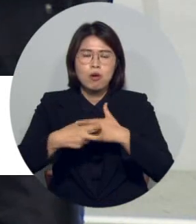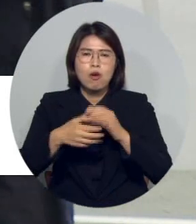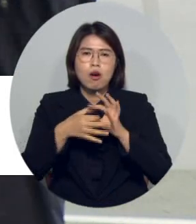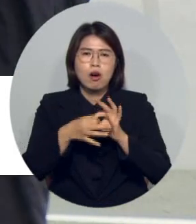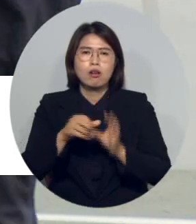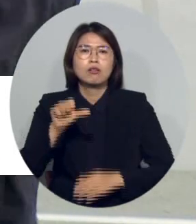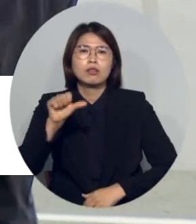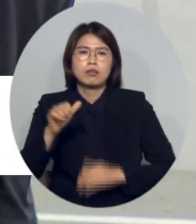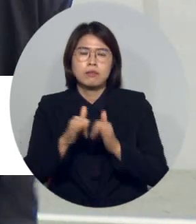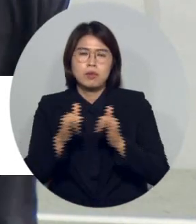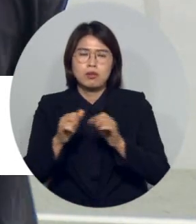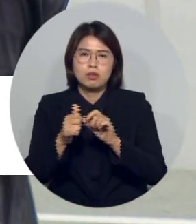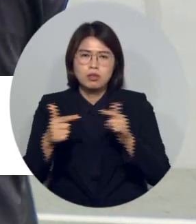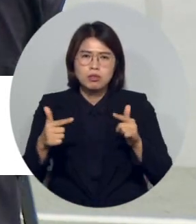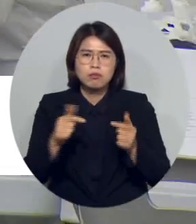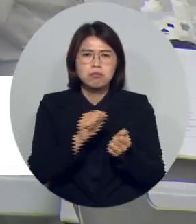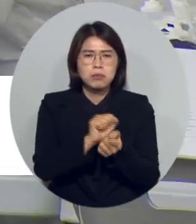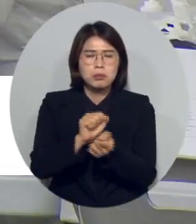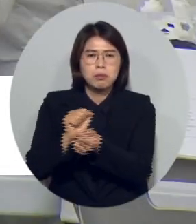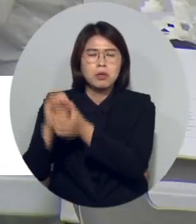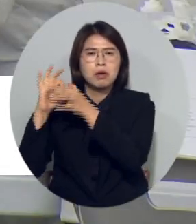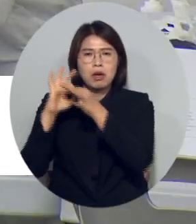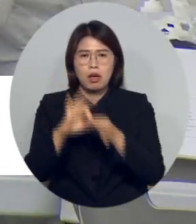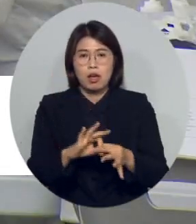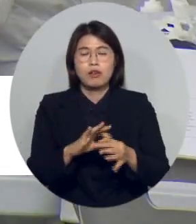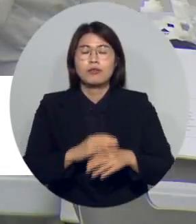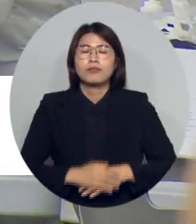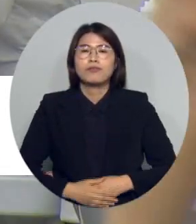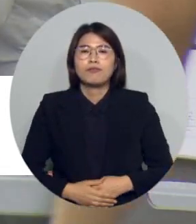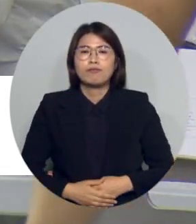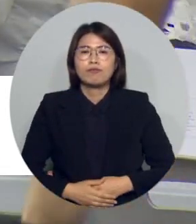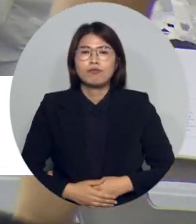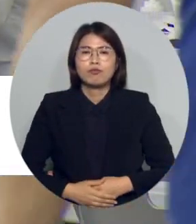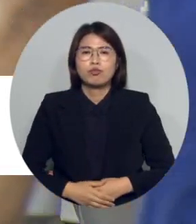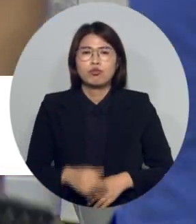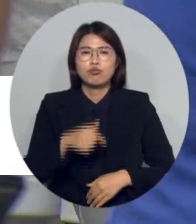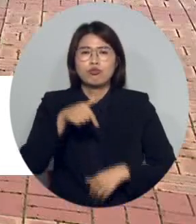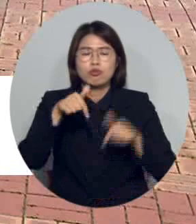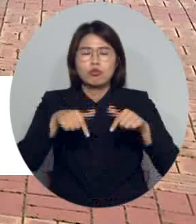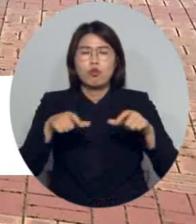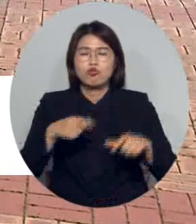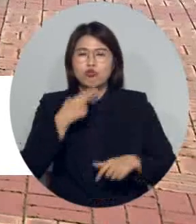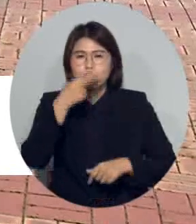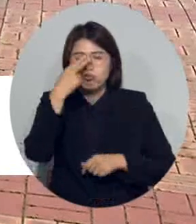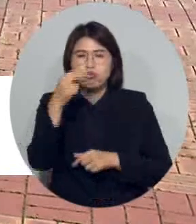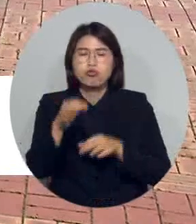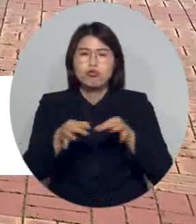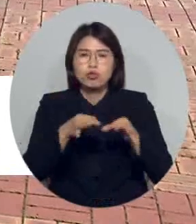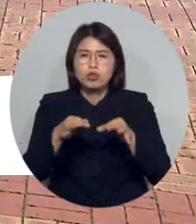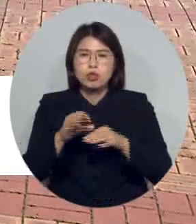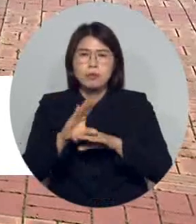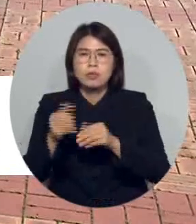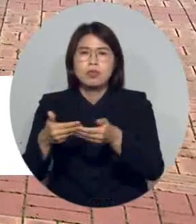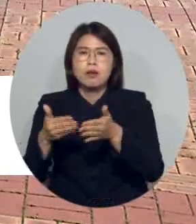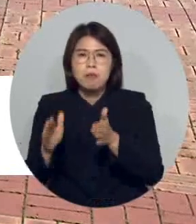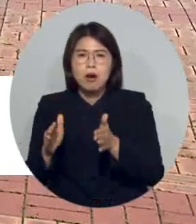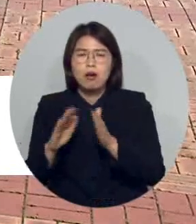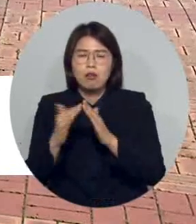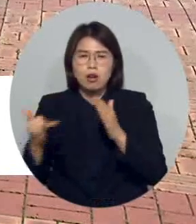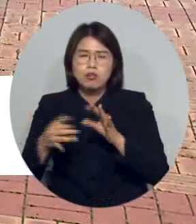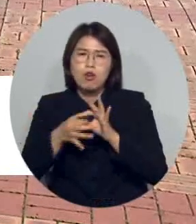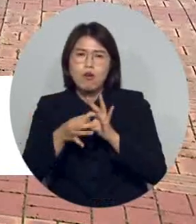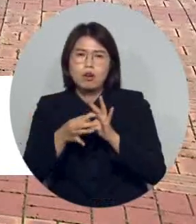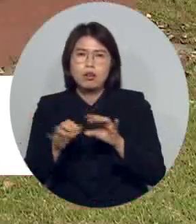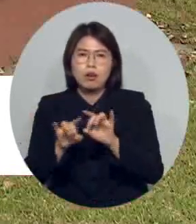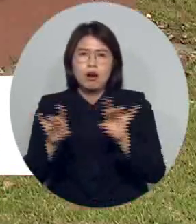관련 5명 등 소규모 집단 가벼움이 이어졌습니다 소고 유흥주점 달 쏘고 pc 방 소고 일가족 원리를